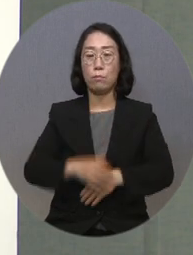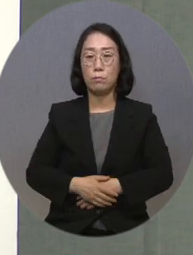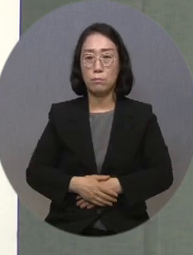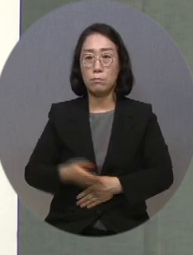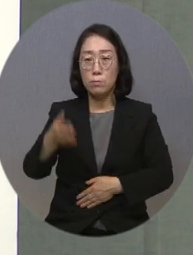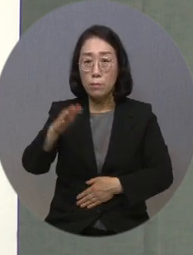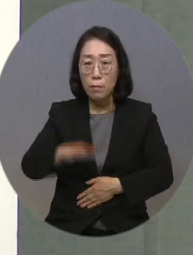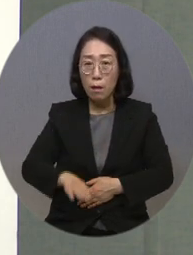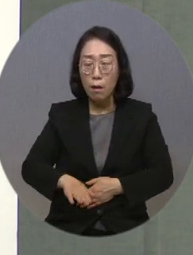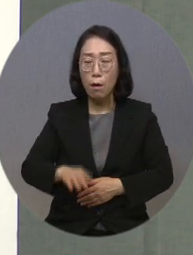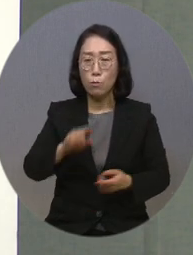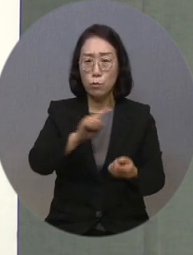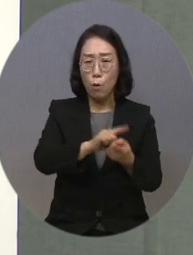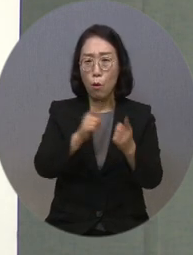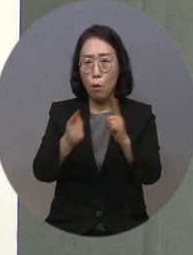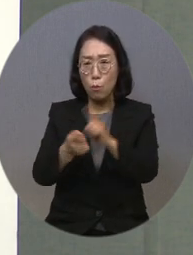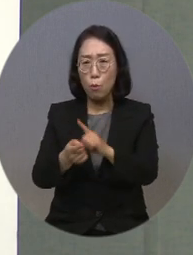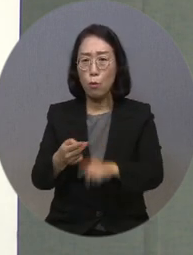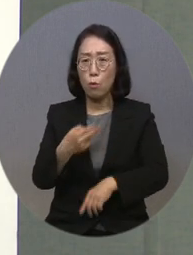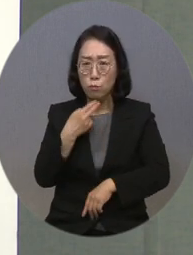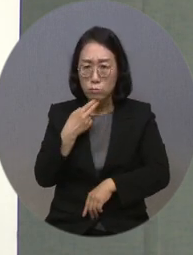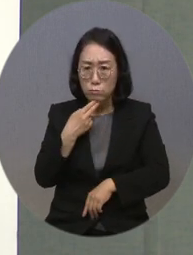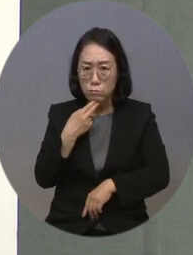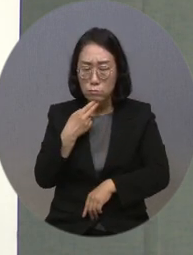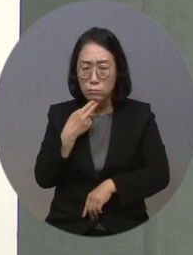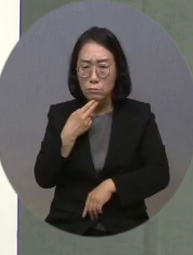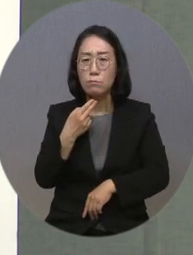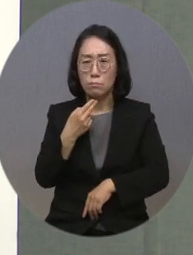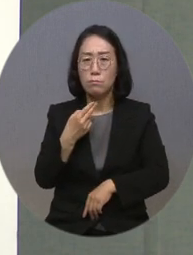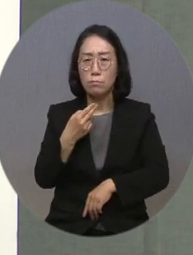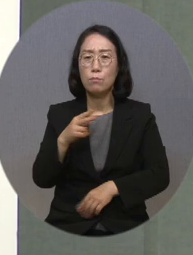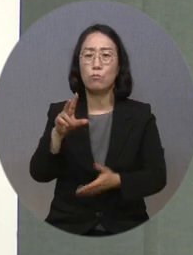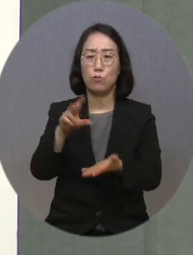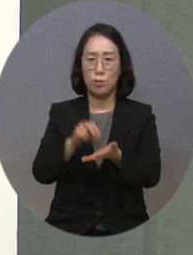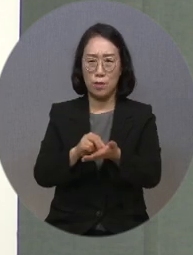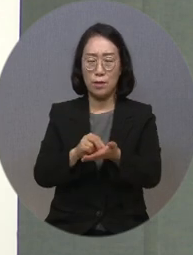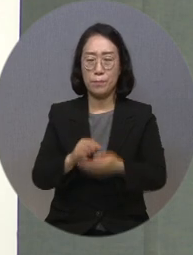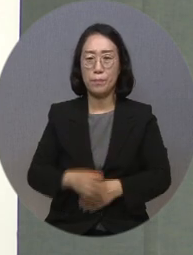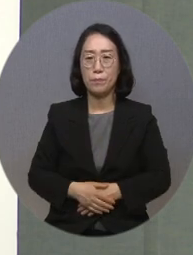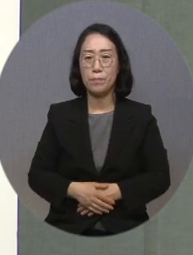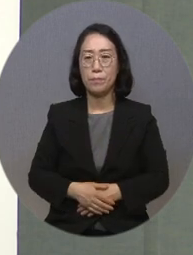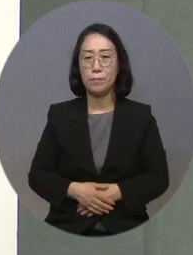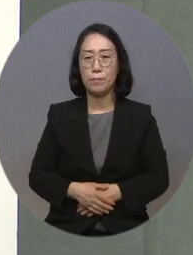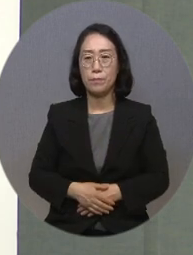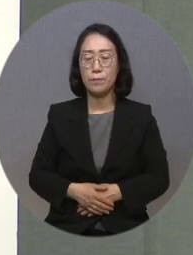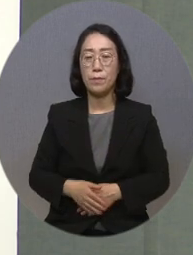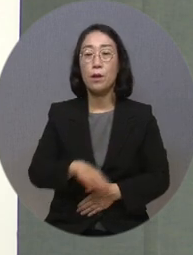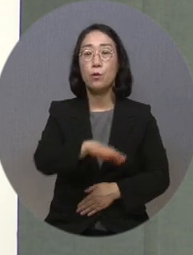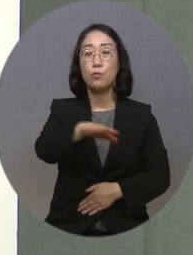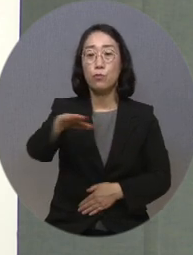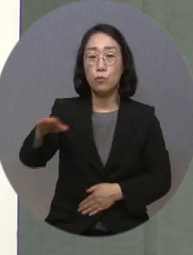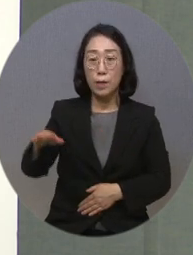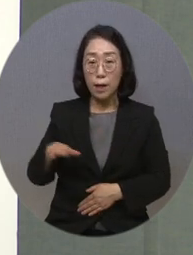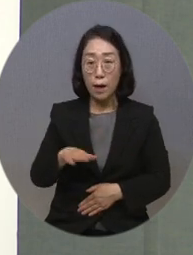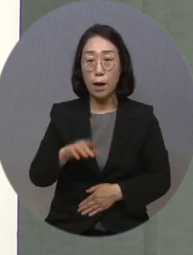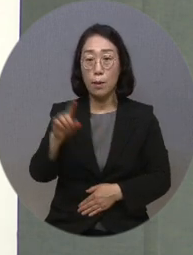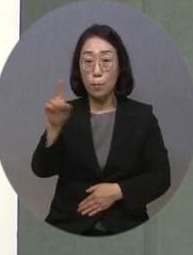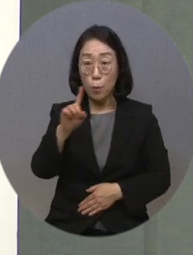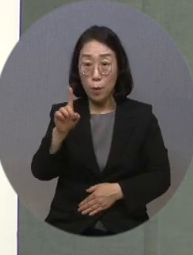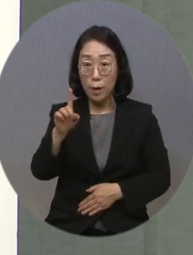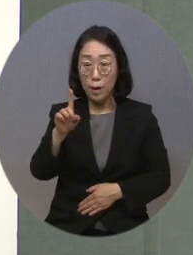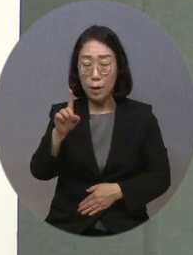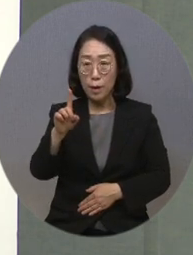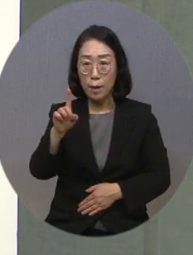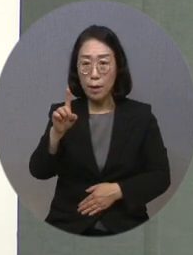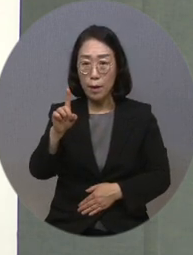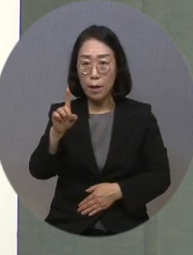왜 이러는가 하는 생각을 해봅니다. 그런데 우리가 뭔가에 하나 잡혀